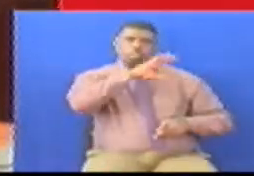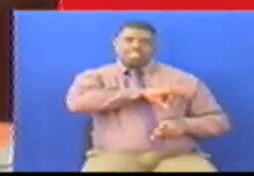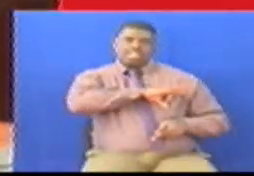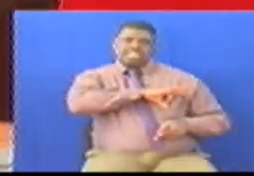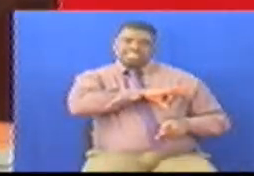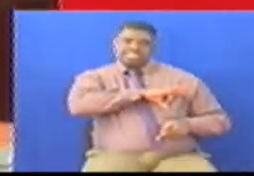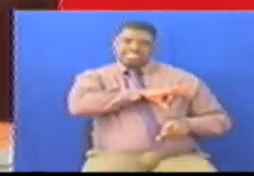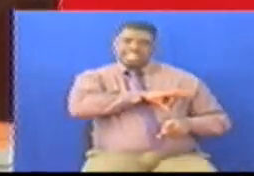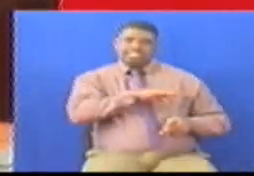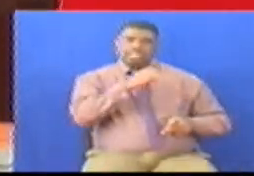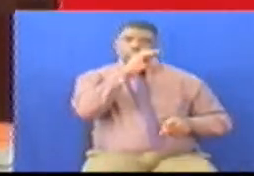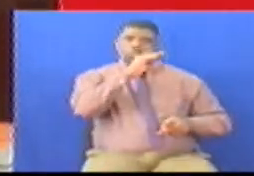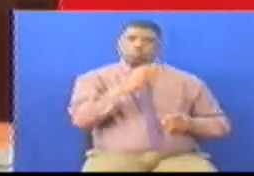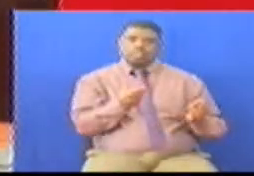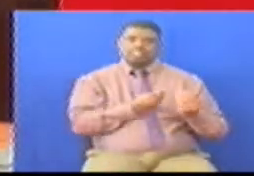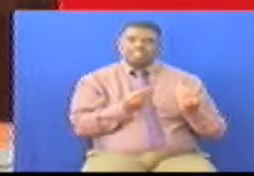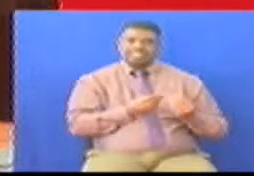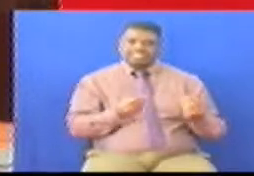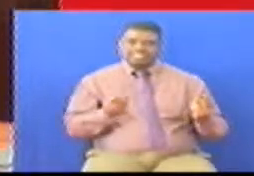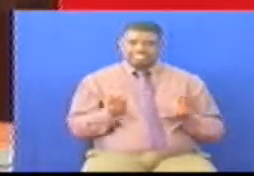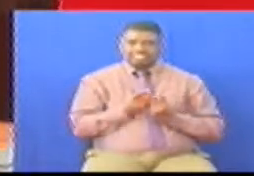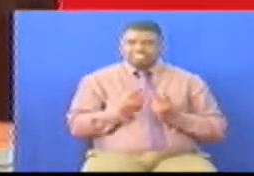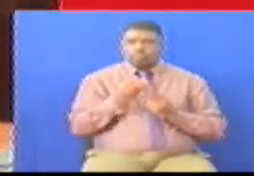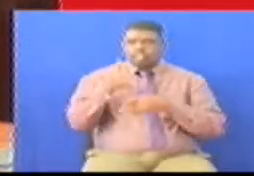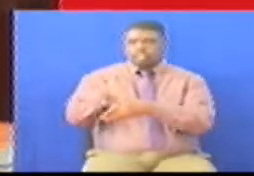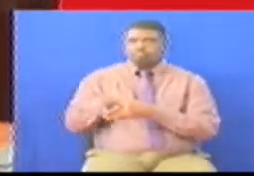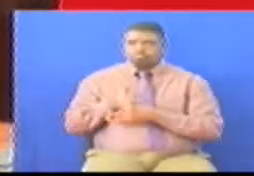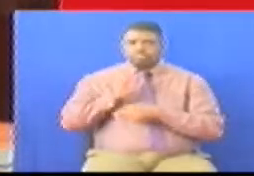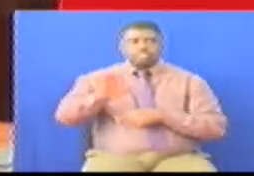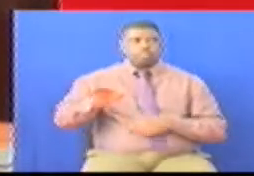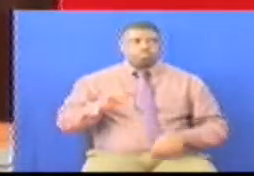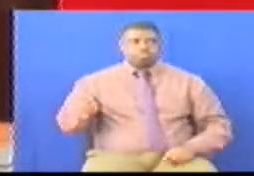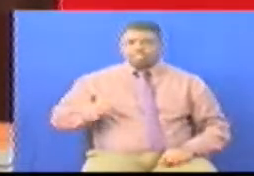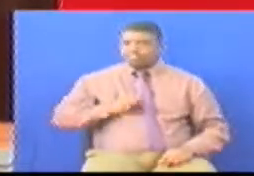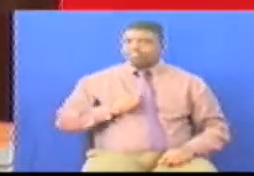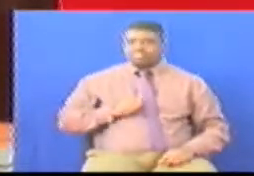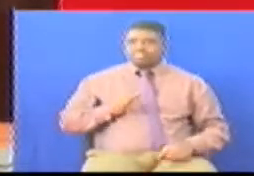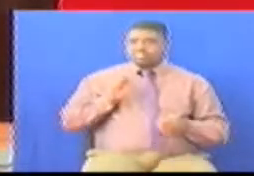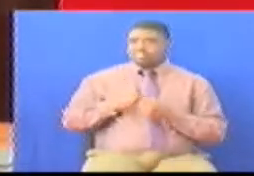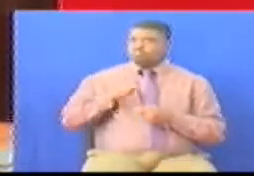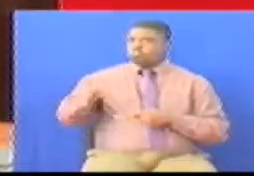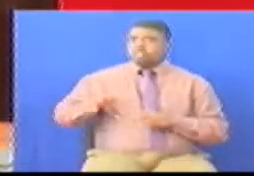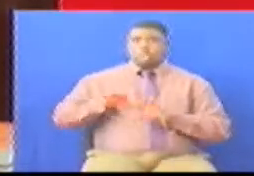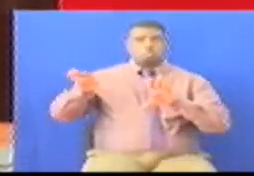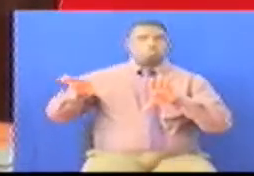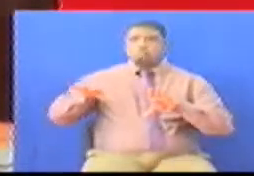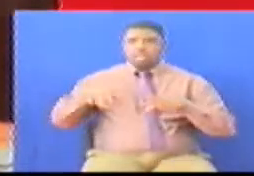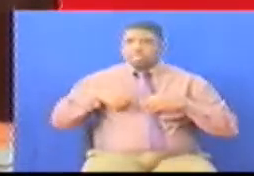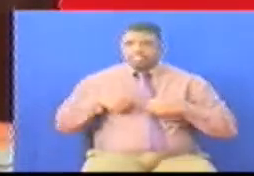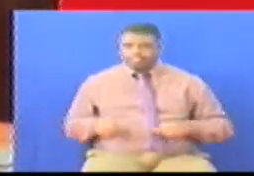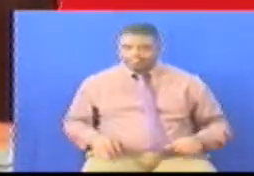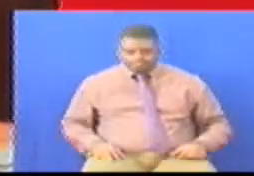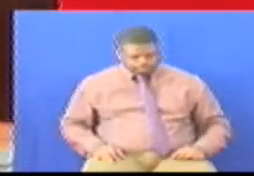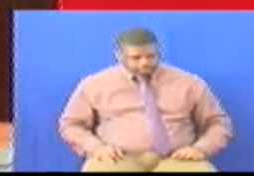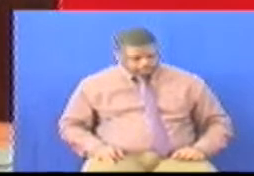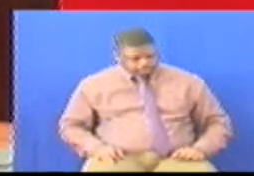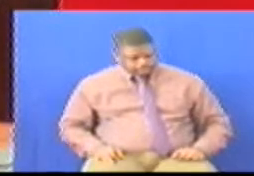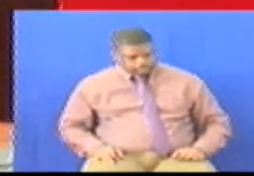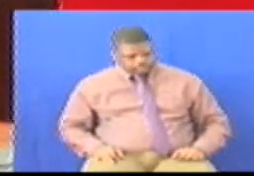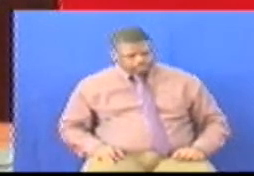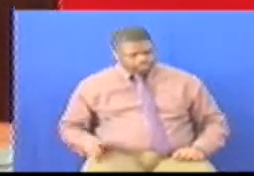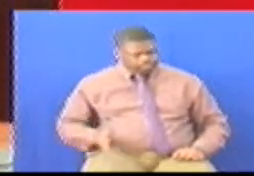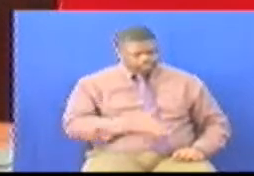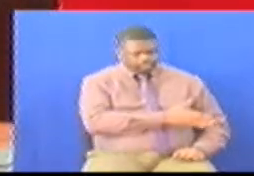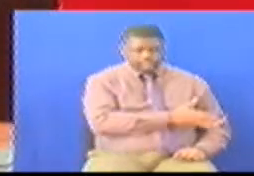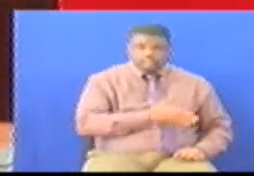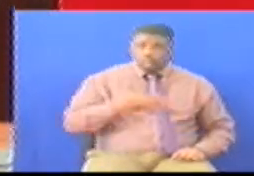walitaka kuifanya Pride ni kama ni kampuni yao binafsi. Sasa hili jambo kwa kweli halikubaliki hata kidogo. Lakini jambo jingine mheshimiwa ni Wizara ya Maliasili